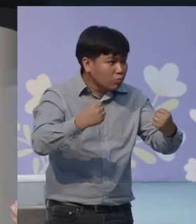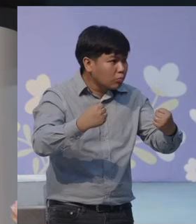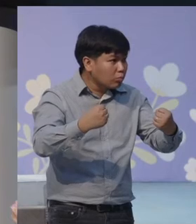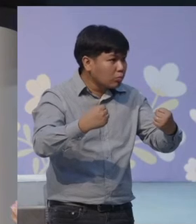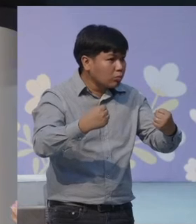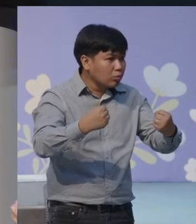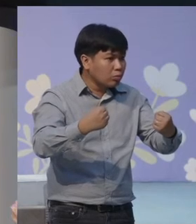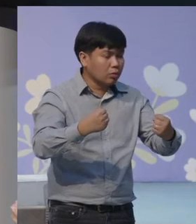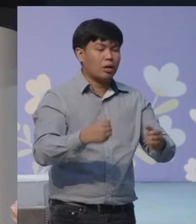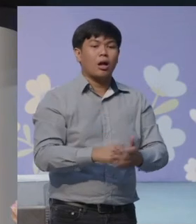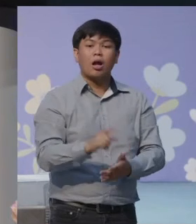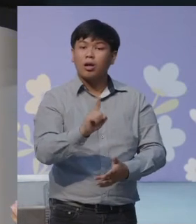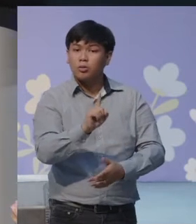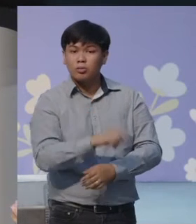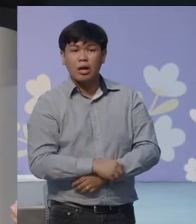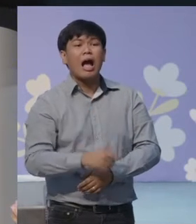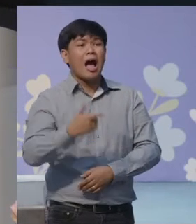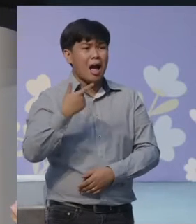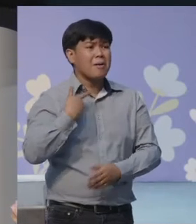Kaginhawahan ba?